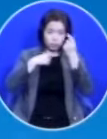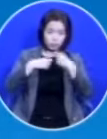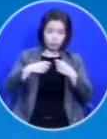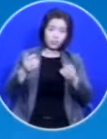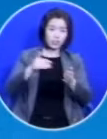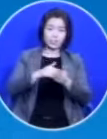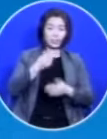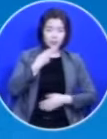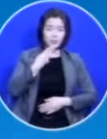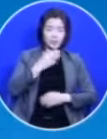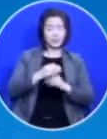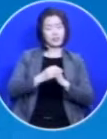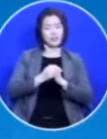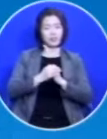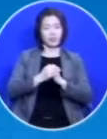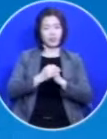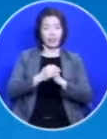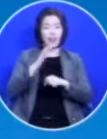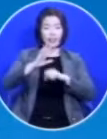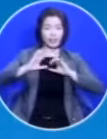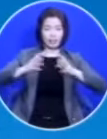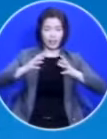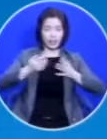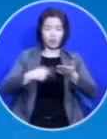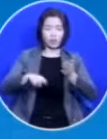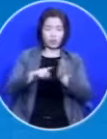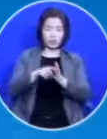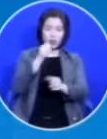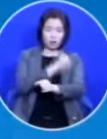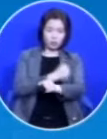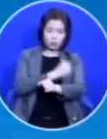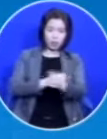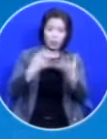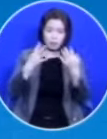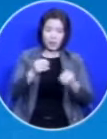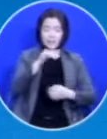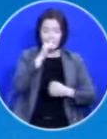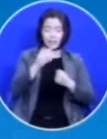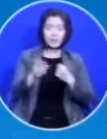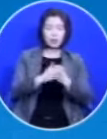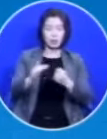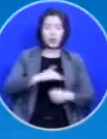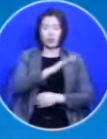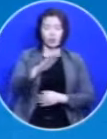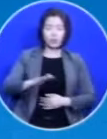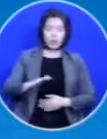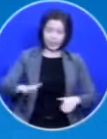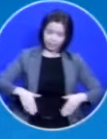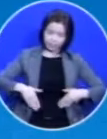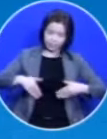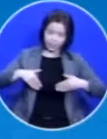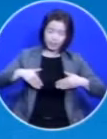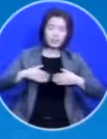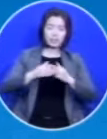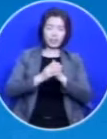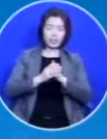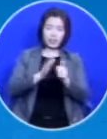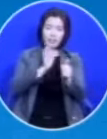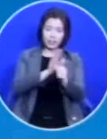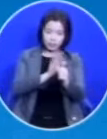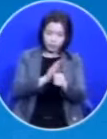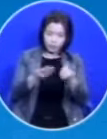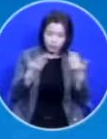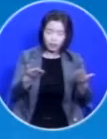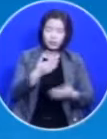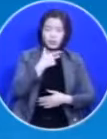없지 그죠네 나라를 위해서 정말 수고 많이 하시니까 우리가 정말 따뜻하게 격려도 해 드리고